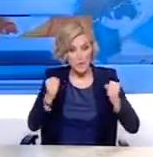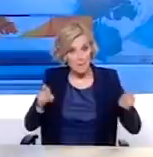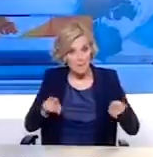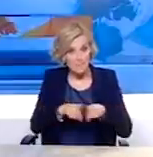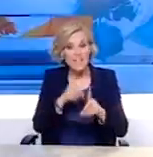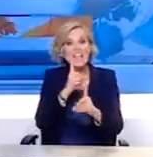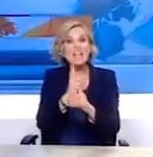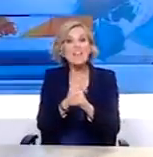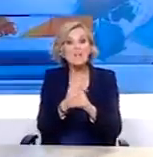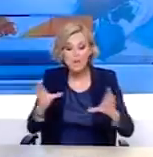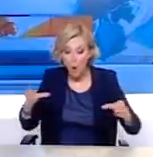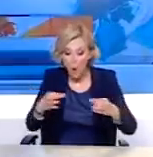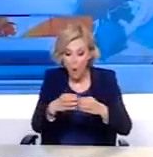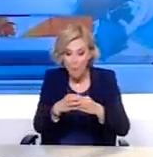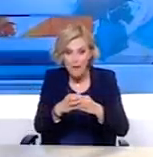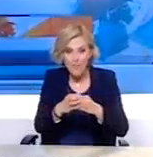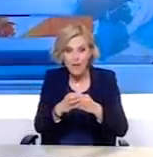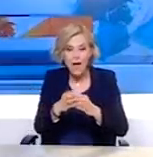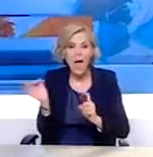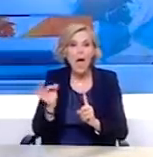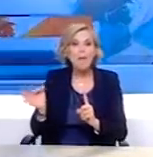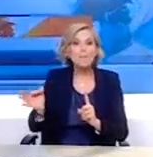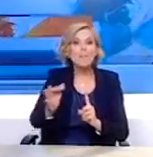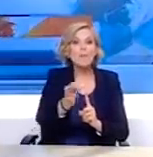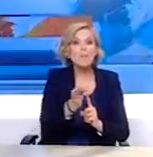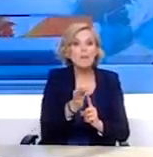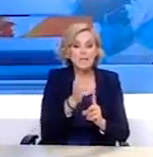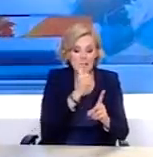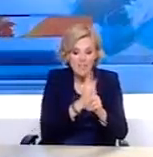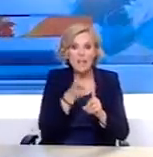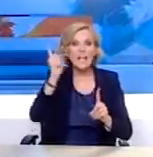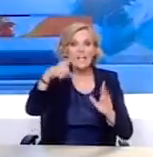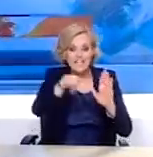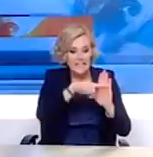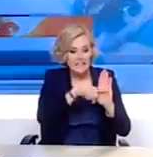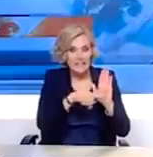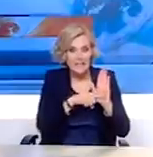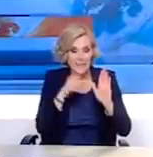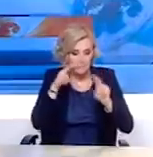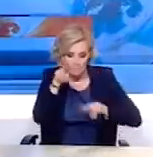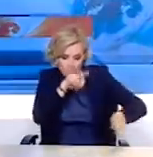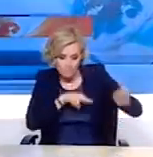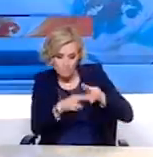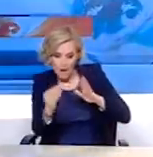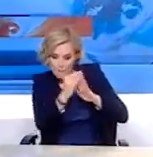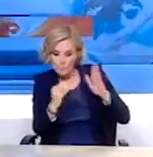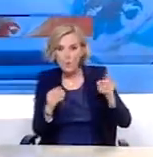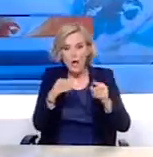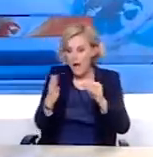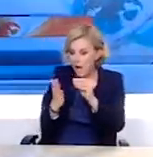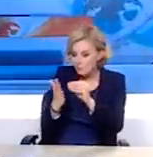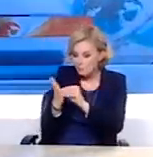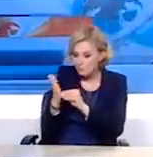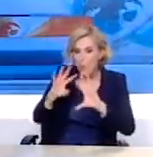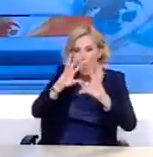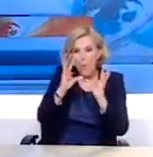ειδικό επιδημιολογικό σκοπό, με επιδημιολογικά κριτήρια, ώστε να αποκτούμε όσο το δυνατόν καλύτερη εικόνα για την πορεία του ιού στη χώρα, για την